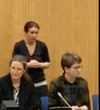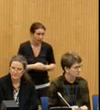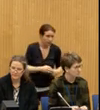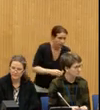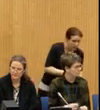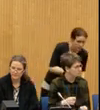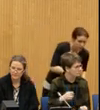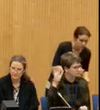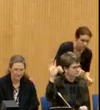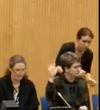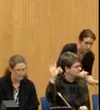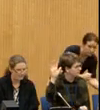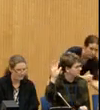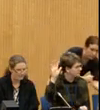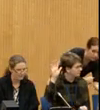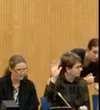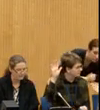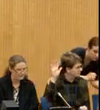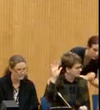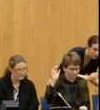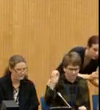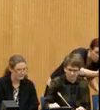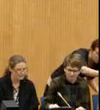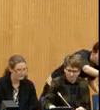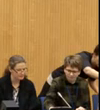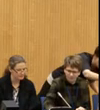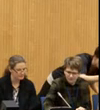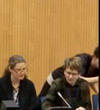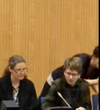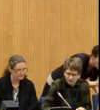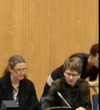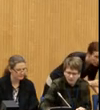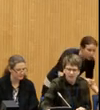Okay, wie ist es an den anderen Standorten, an den anderen Hochschulen? Gerne, Jen.